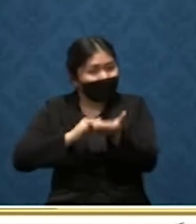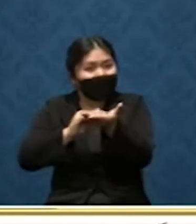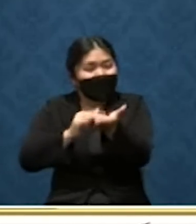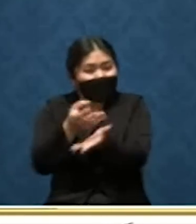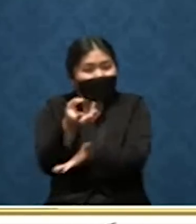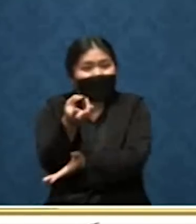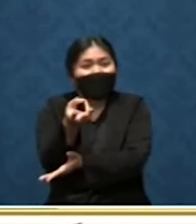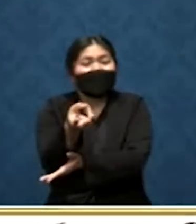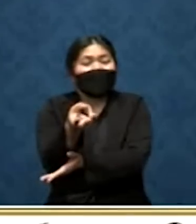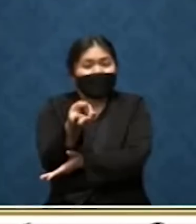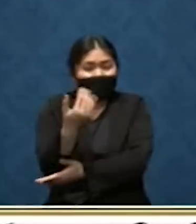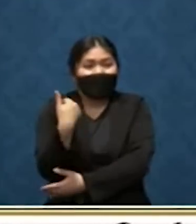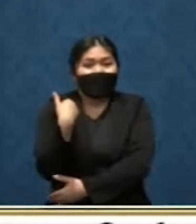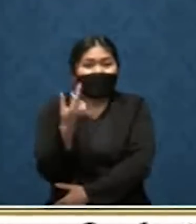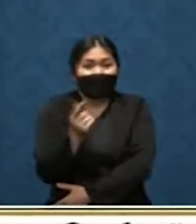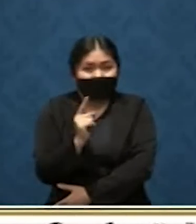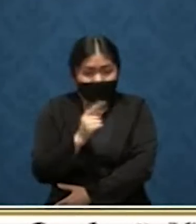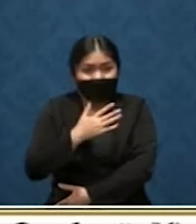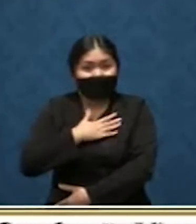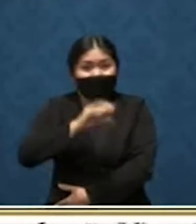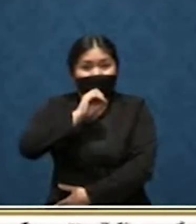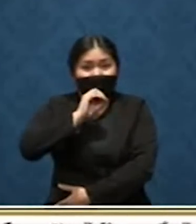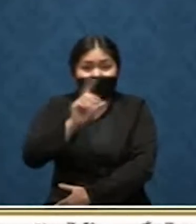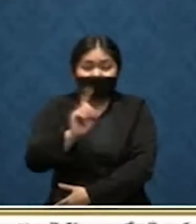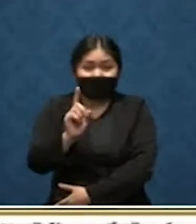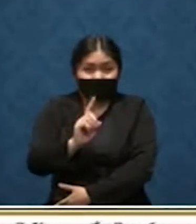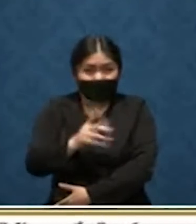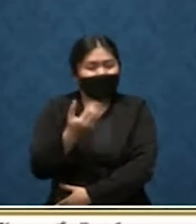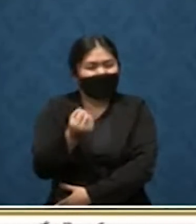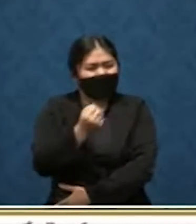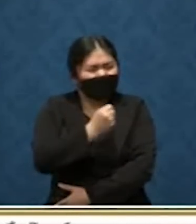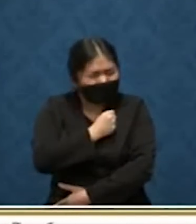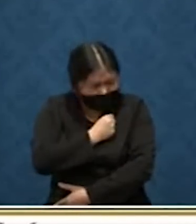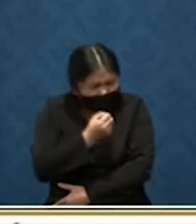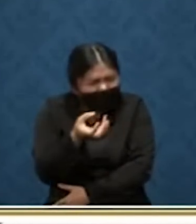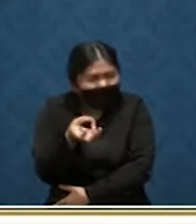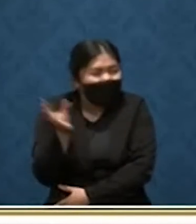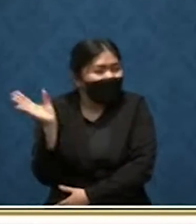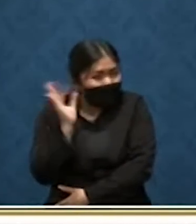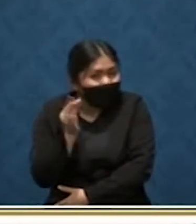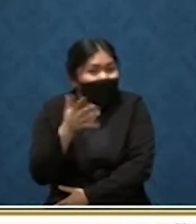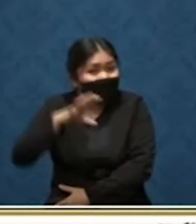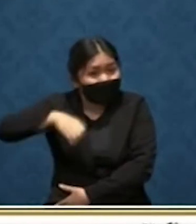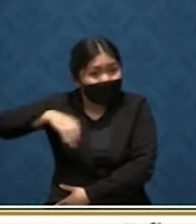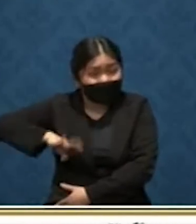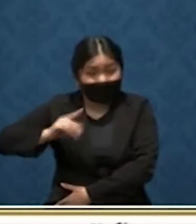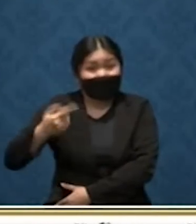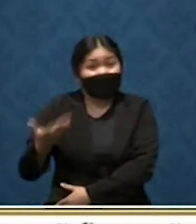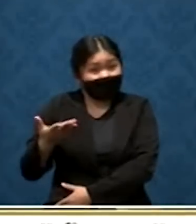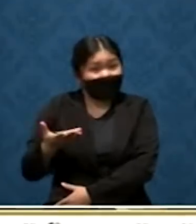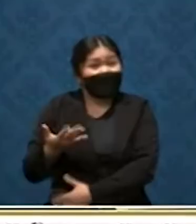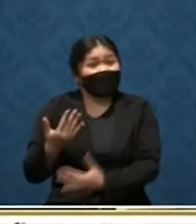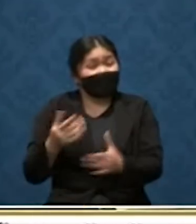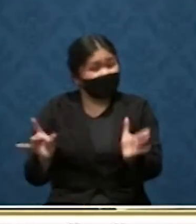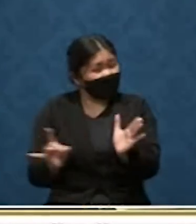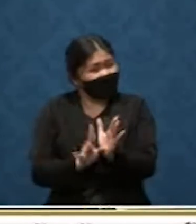สุทวาบริษัตรสุดท้ายมาใจกลขนัดนี้